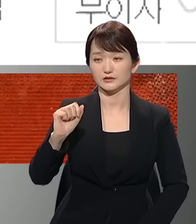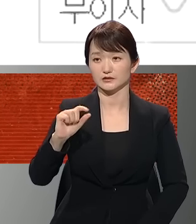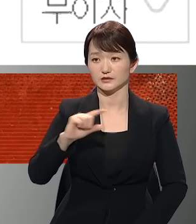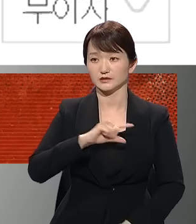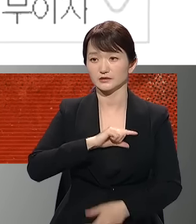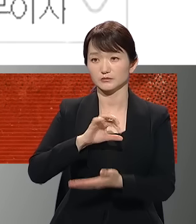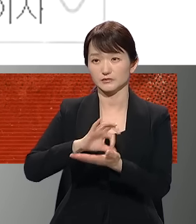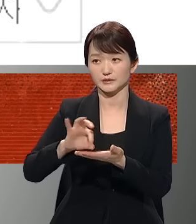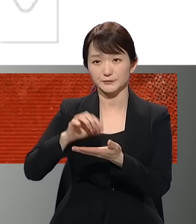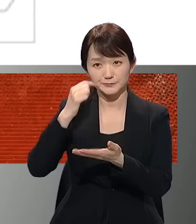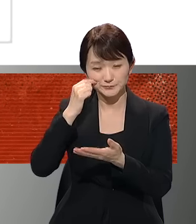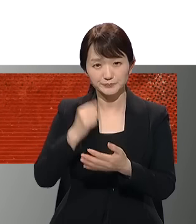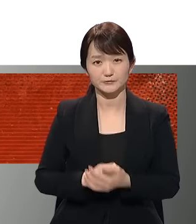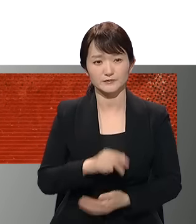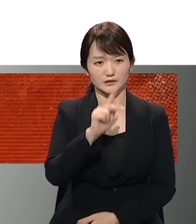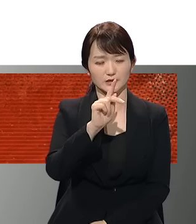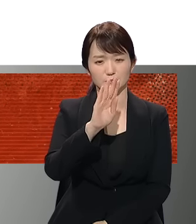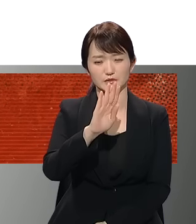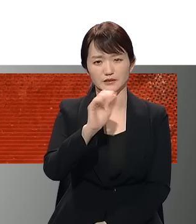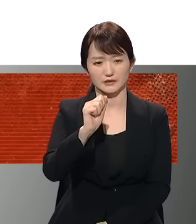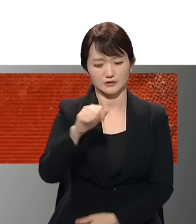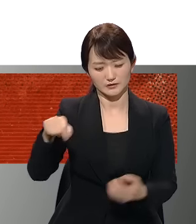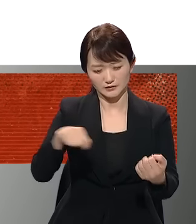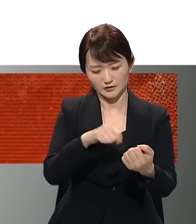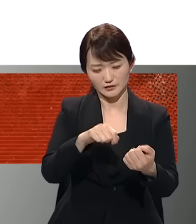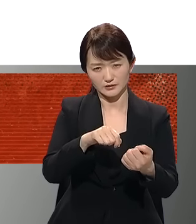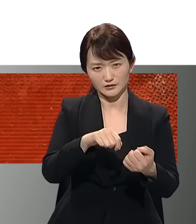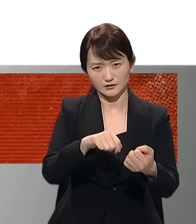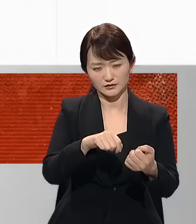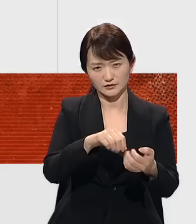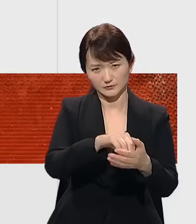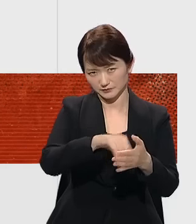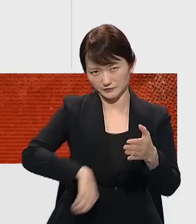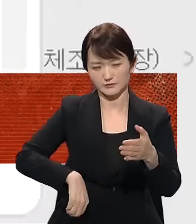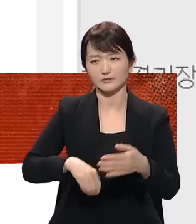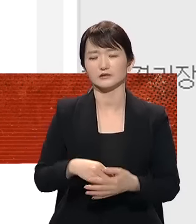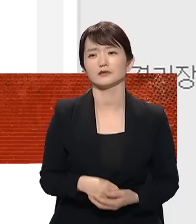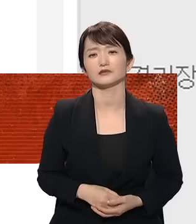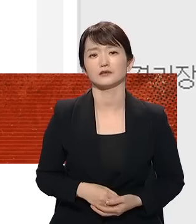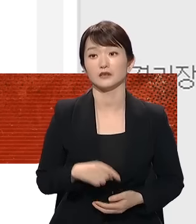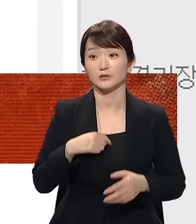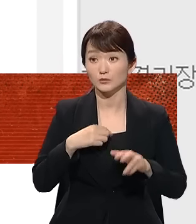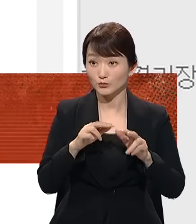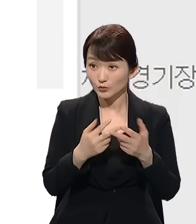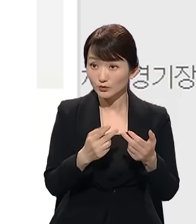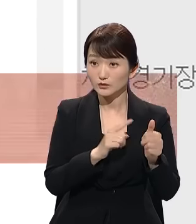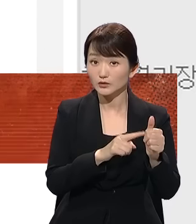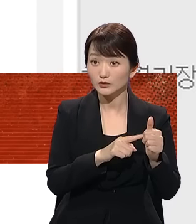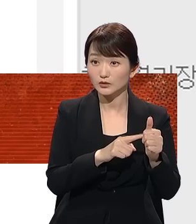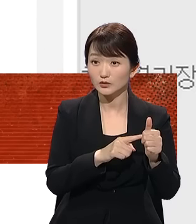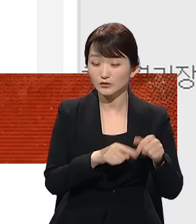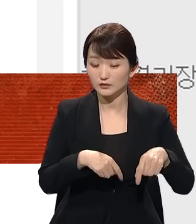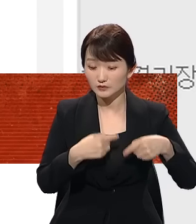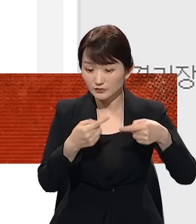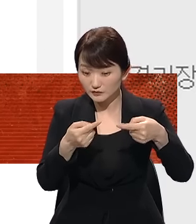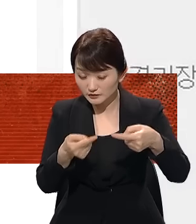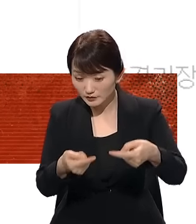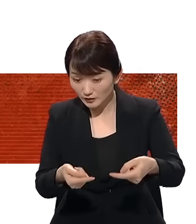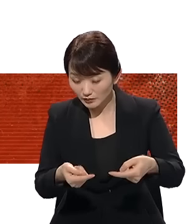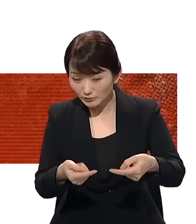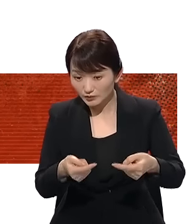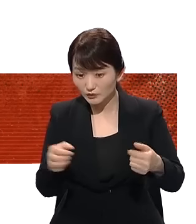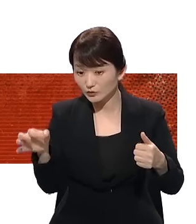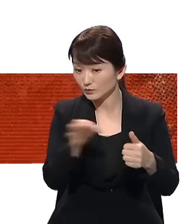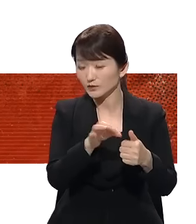또 KBS 교향악단도 빠지기로 했는데 그럼에도 불구하고 본인은 출연료를 안 받고 쓰겠다.